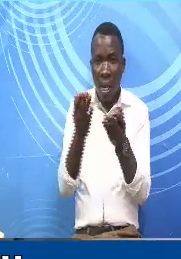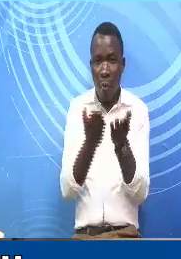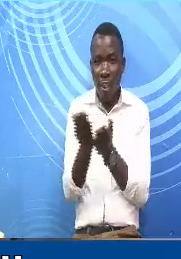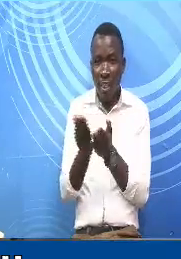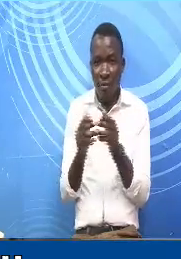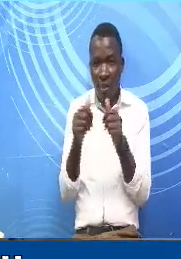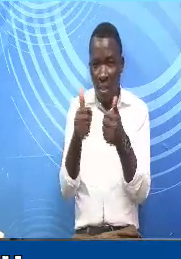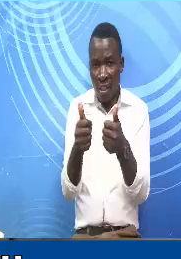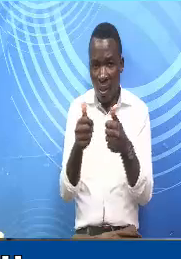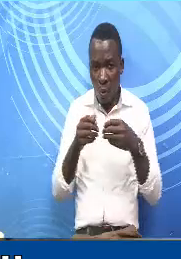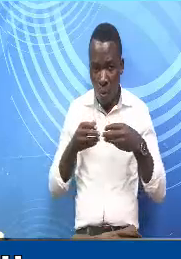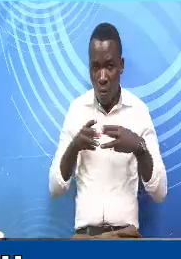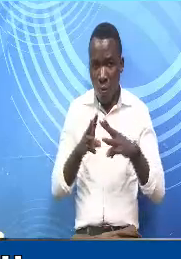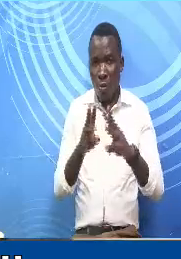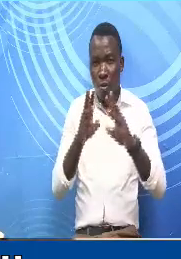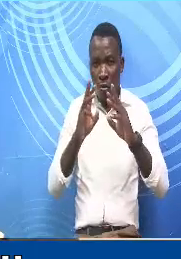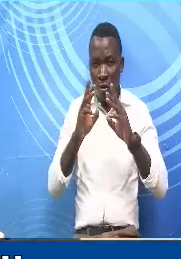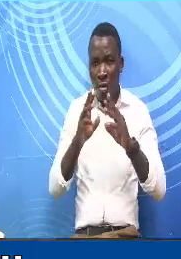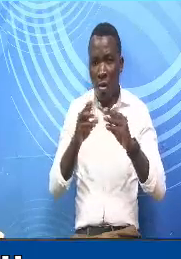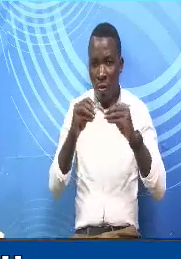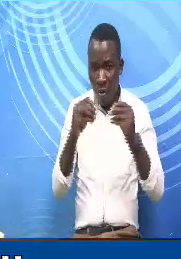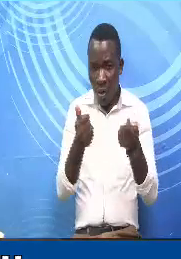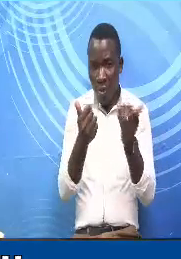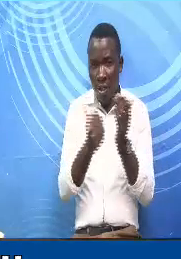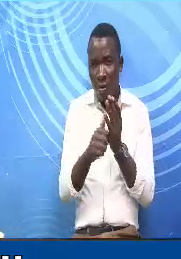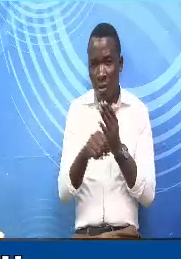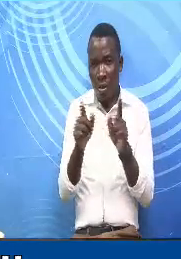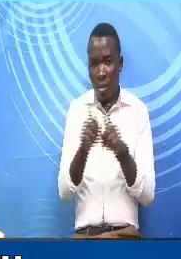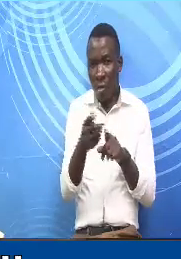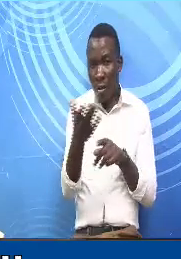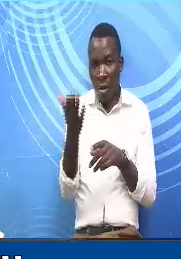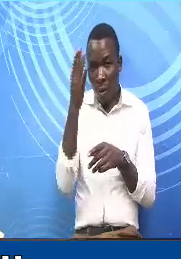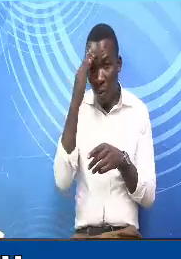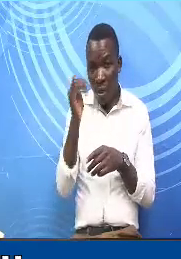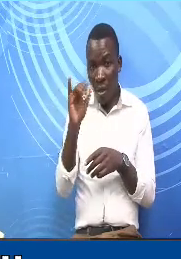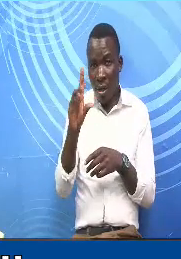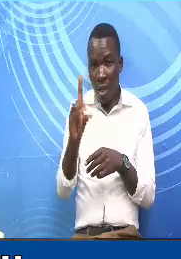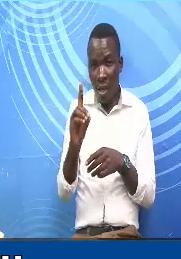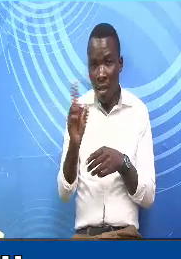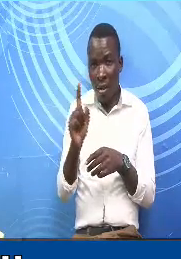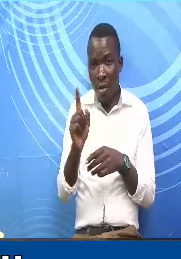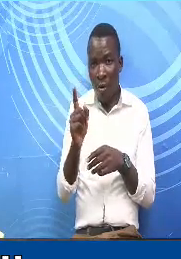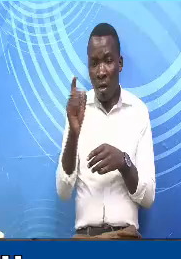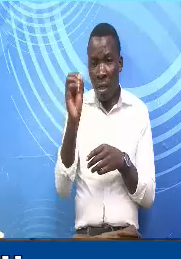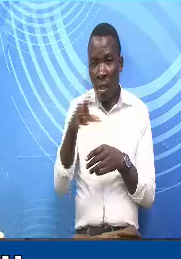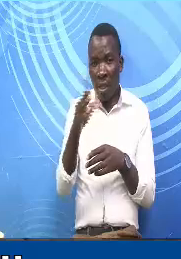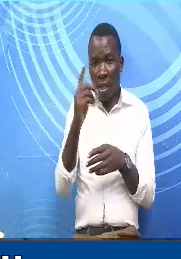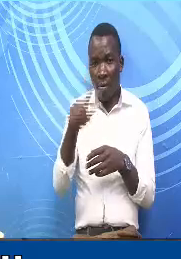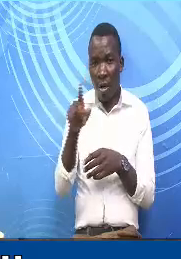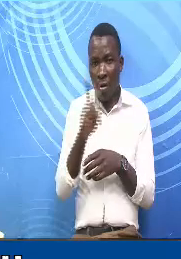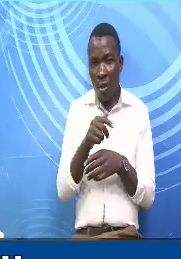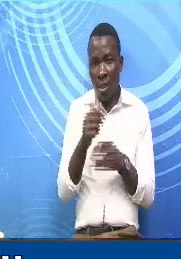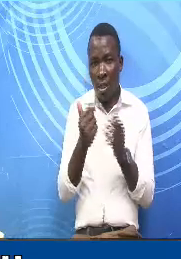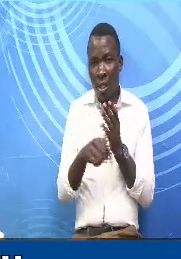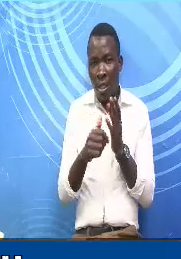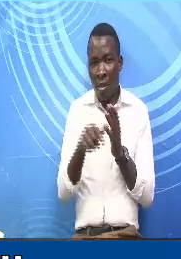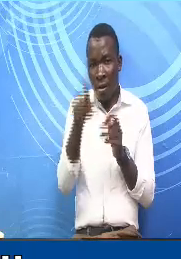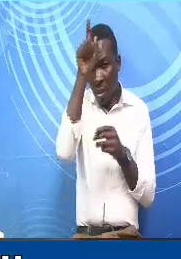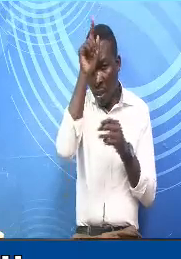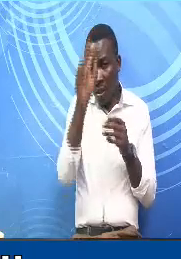buryo akemurirwa ikibazo nk'uko kiri kuko amakosa ntabwo atera andi makosa ni ikibazo uyu muturage avuga ko